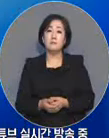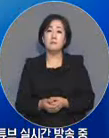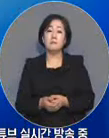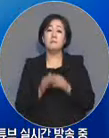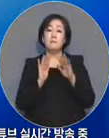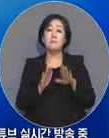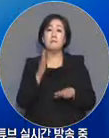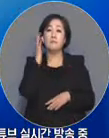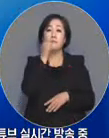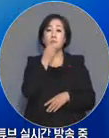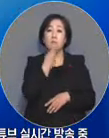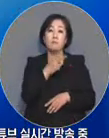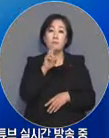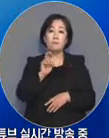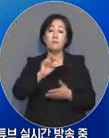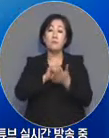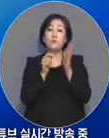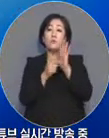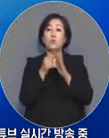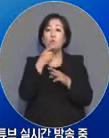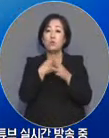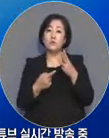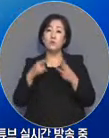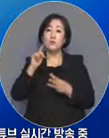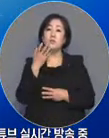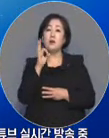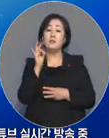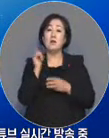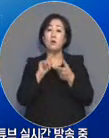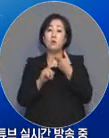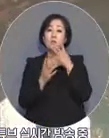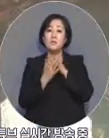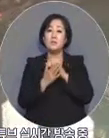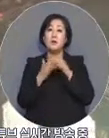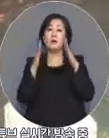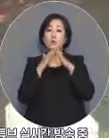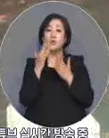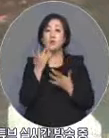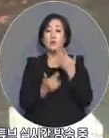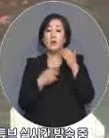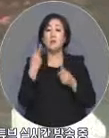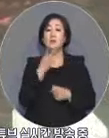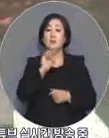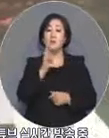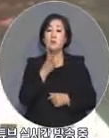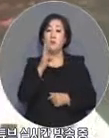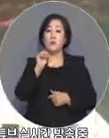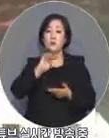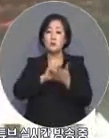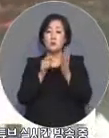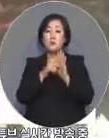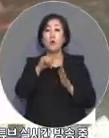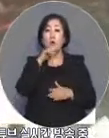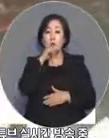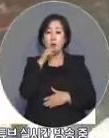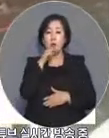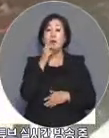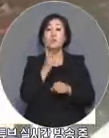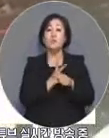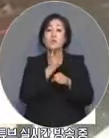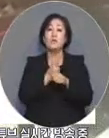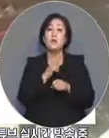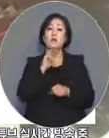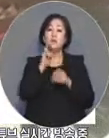오늘 새벽 2시 20분쯤 울주군 언양읍 을 한 주택에서 불이 나 2천 300여 만원의 재산 피해를 내고 2 식은